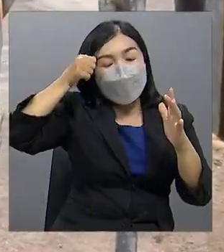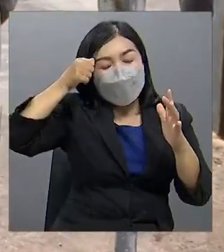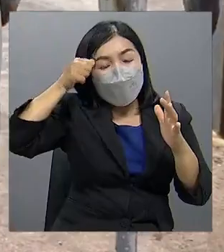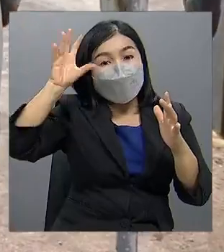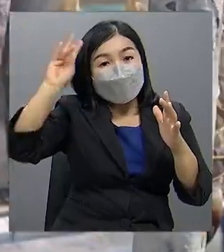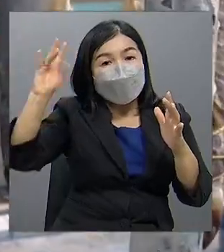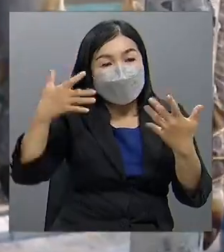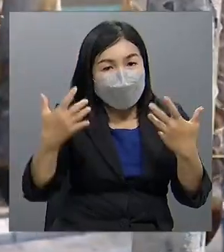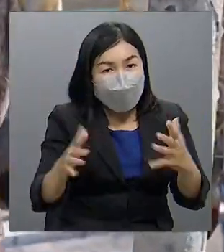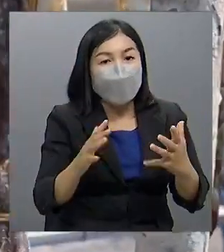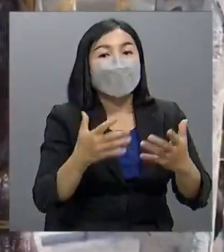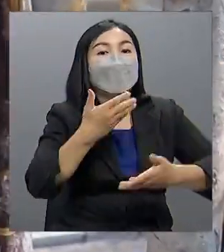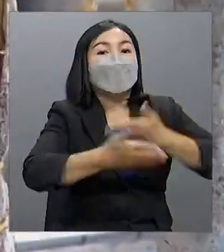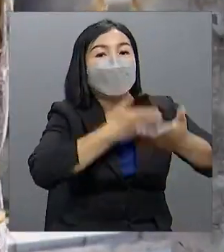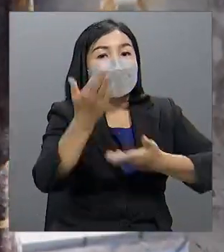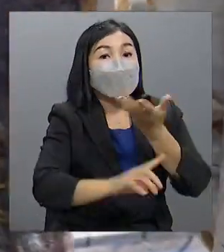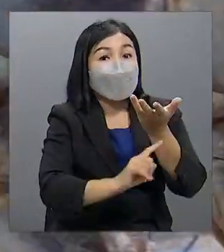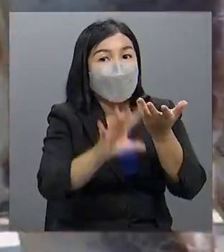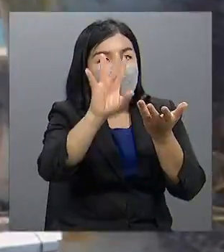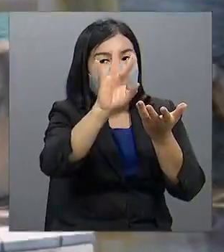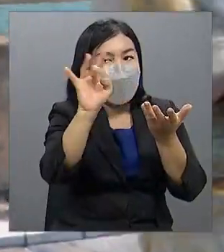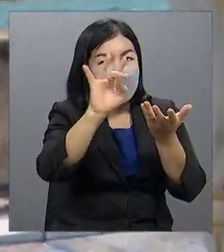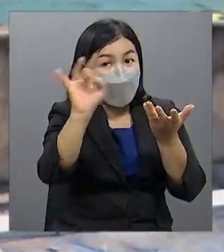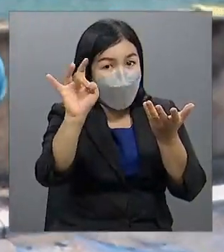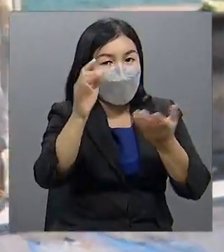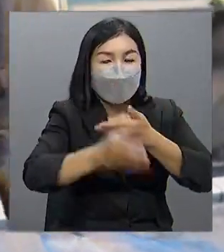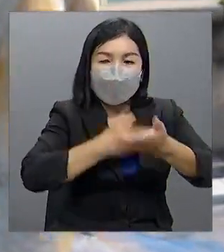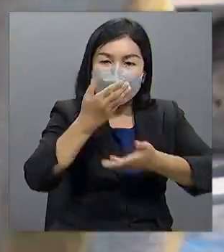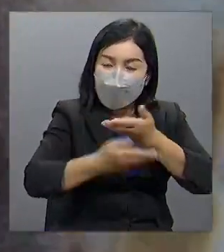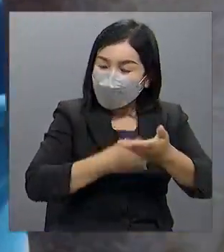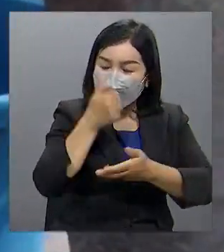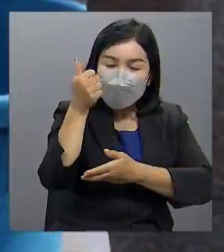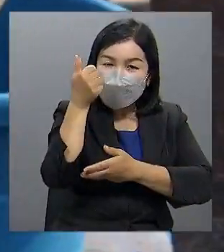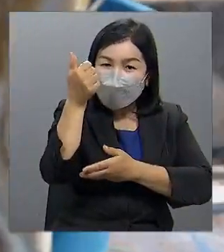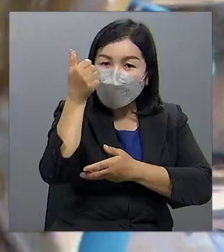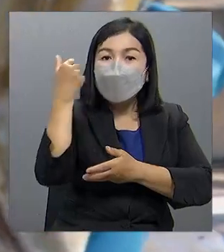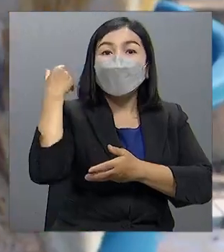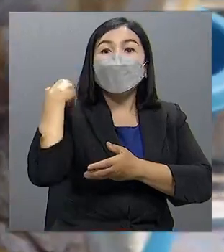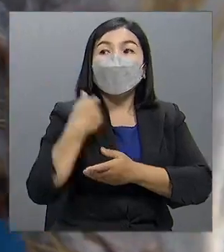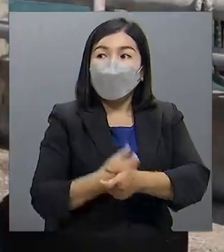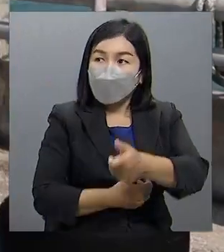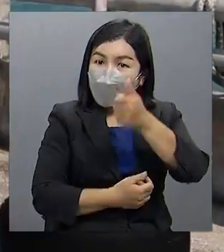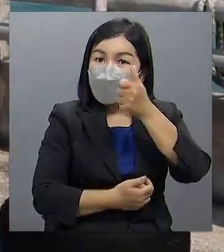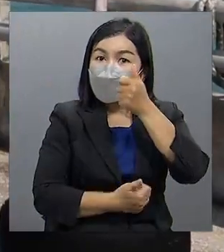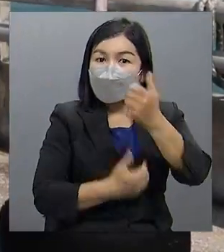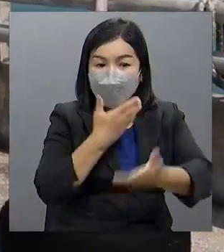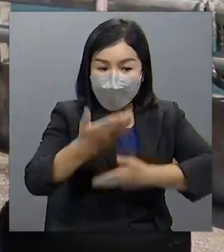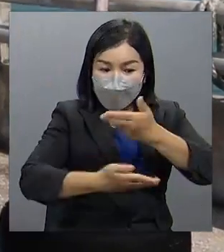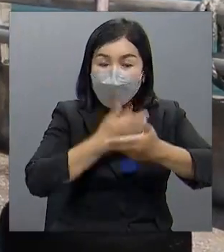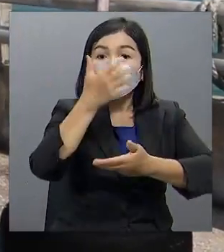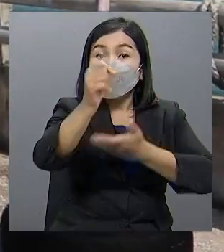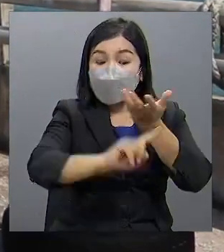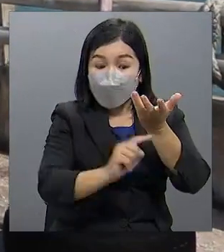รัมละ800บาทผลตอบรับในการขายดีเป็นอย่างมากเลยครับพี่เป้คร ับ ก็ถือว่าได้ราคานะคะกิโลกรัมละ800บาทนะคะ